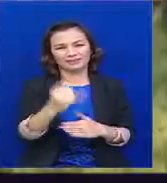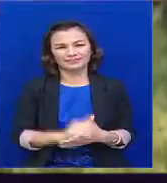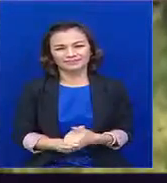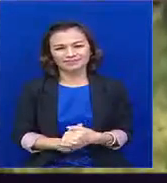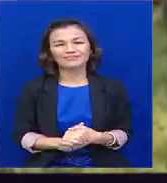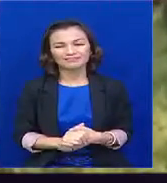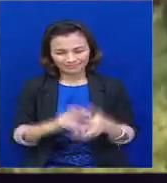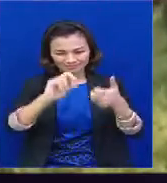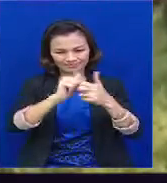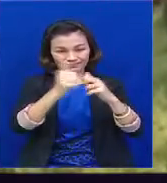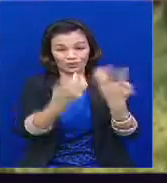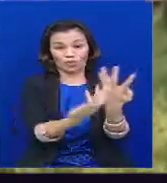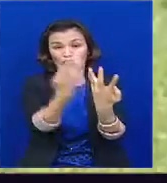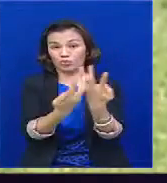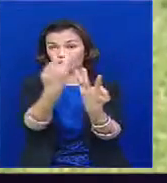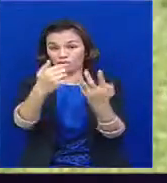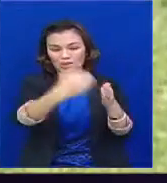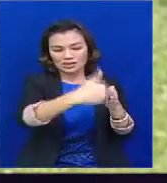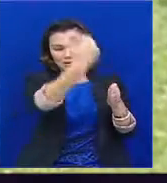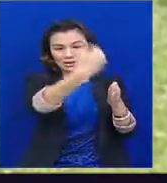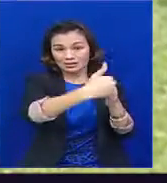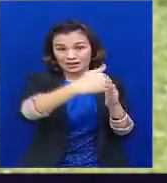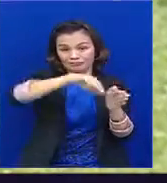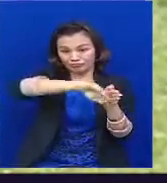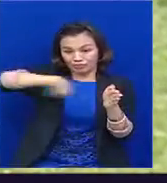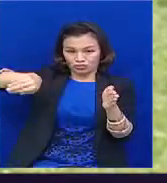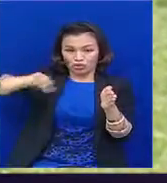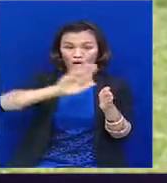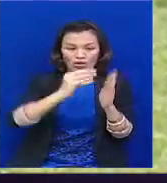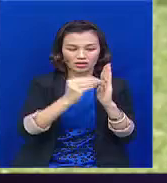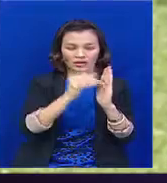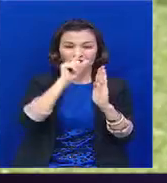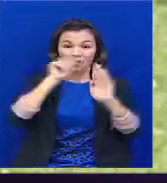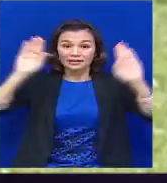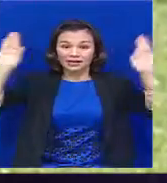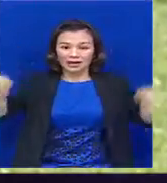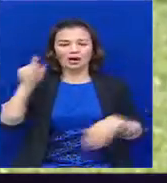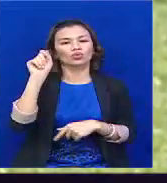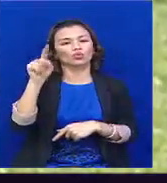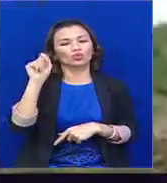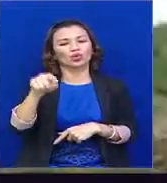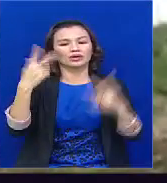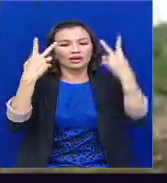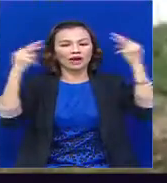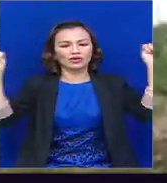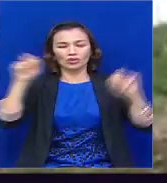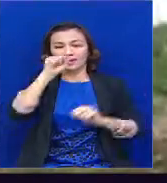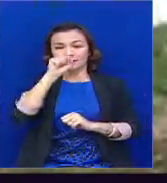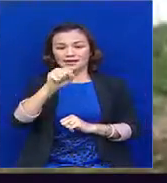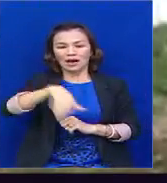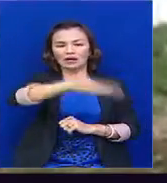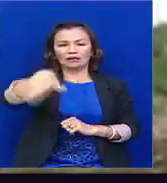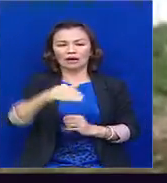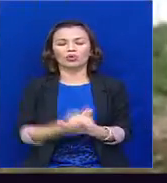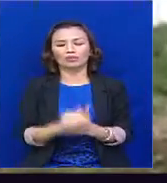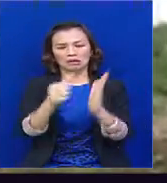ปัญหาผักตบชวาเหนือเขื่อนเจ้าพระยาจังหวัดชัยนาทกลายเป็นวาระเร่งด่วนที่นายกรัฐมนตรีสั่งให้ทุกภาคส่วนช่วยกันก